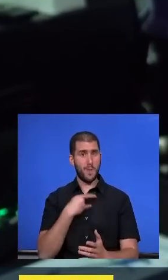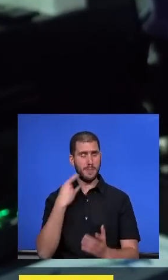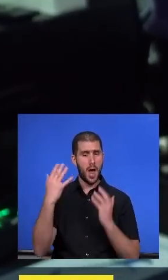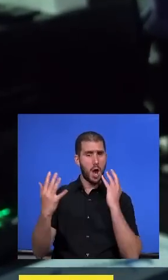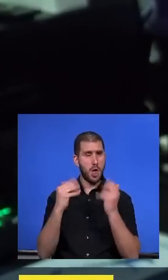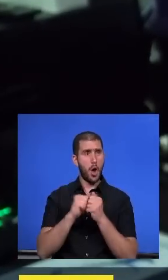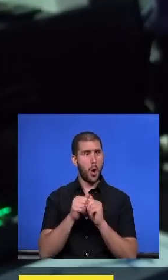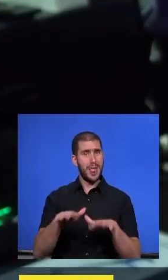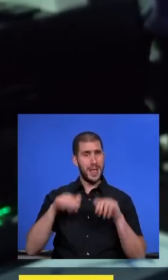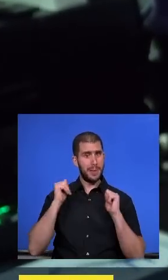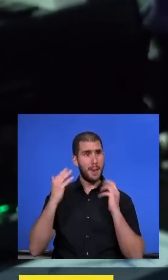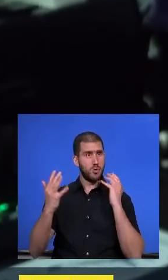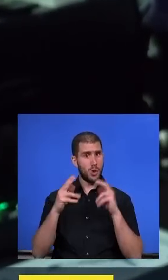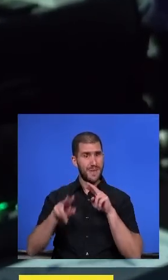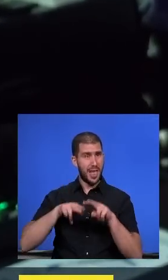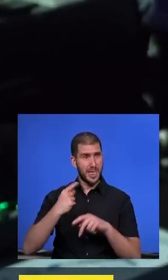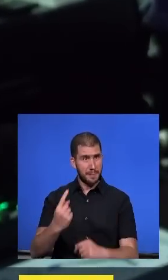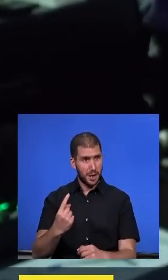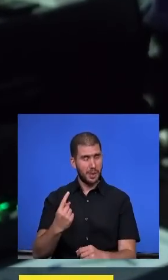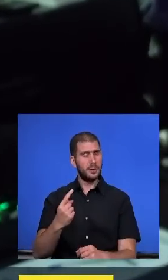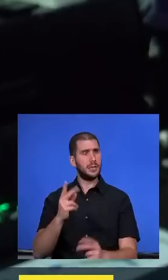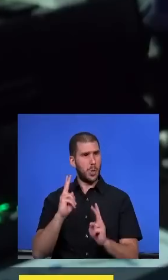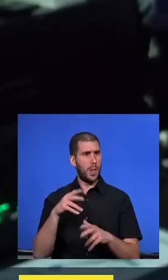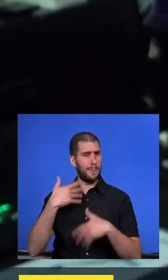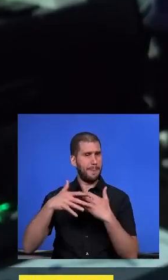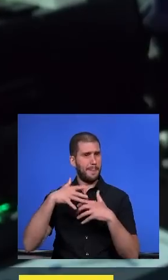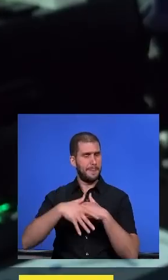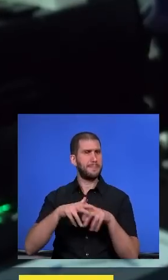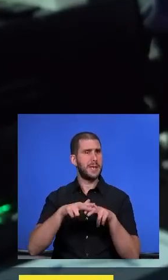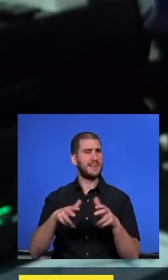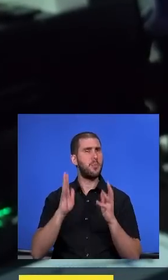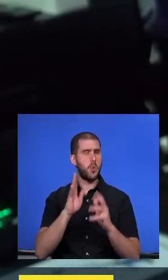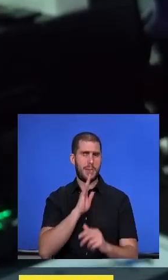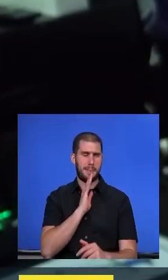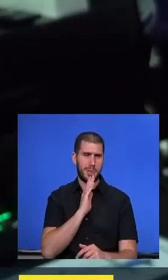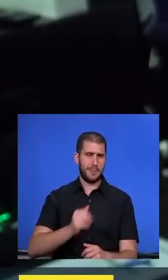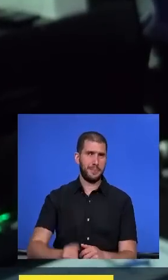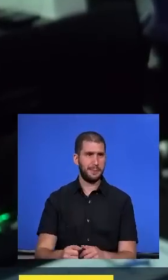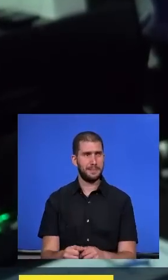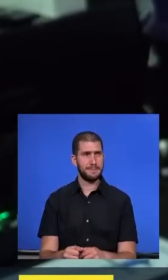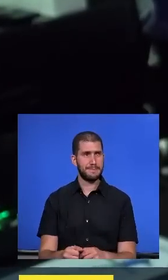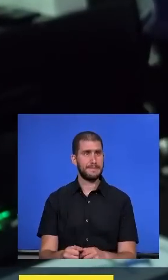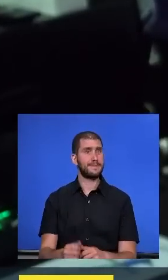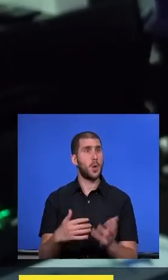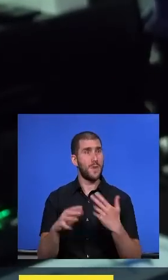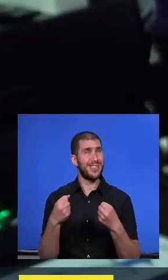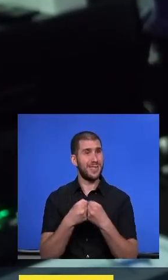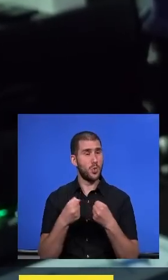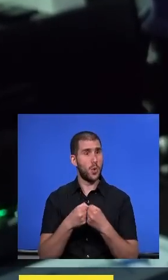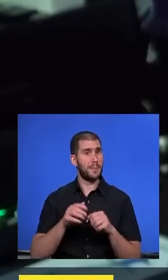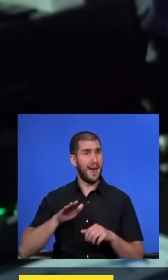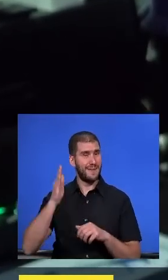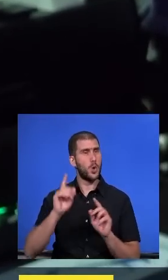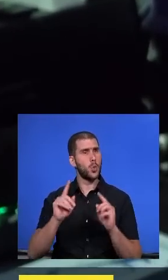להימנע מהאשליות ולטפל בהן, בעצם יכול להיות מצבים מאוד בעייתיים, ורוב התאונות בחיל בעצם